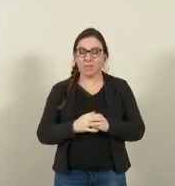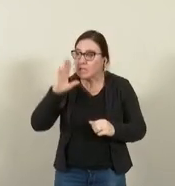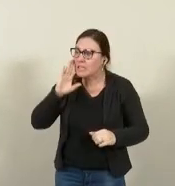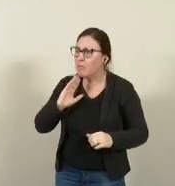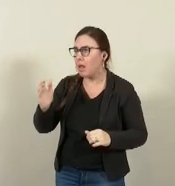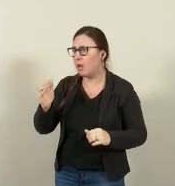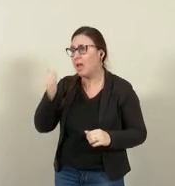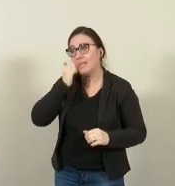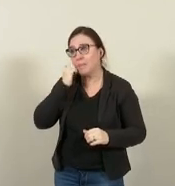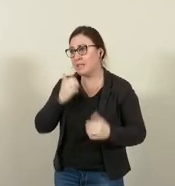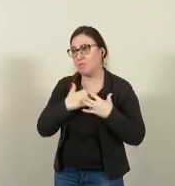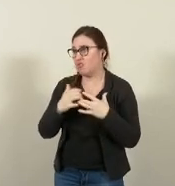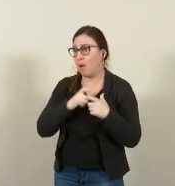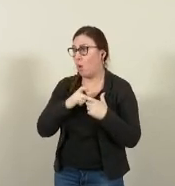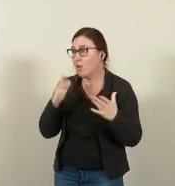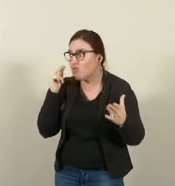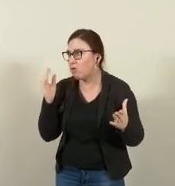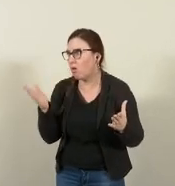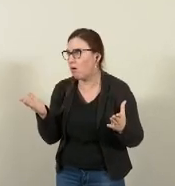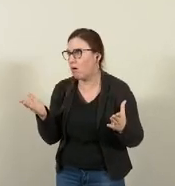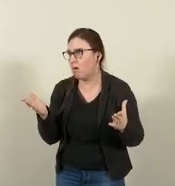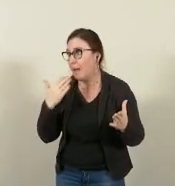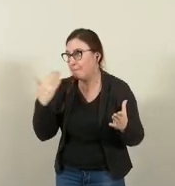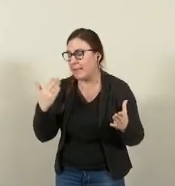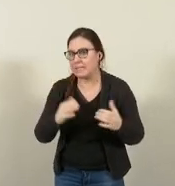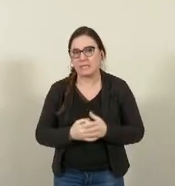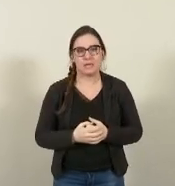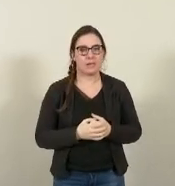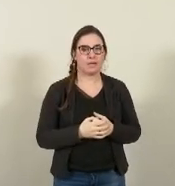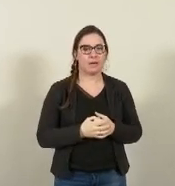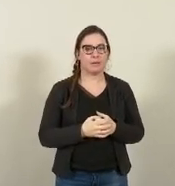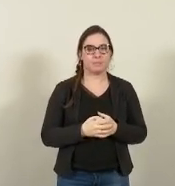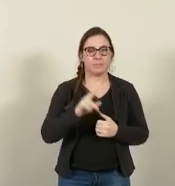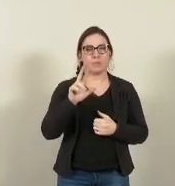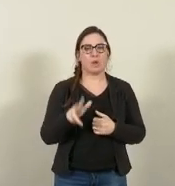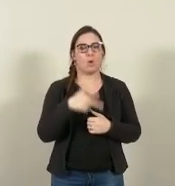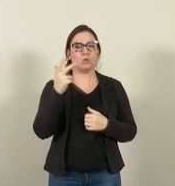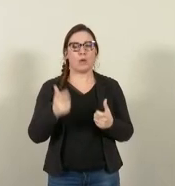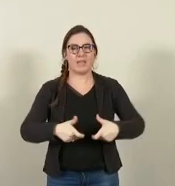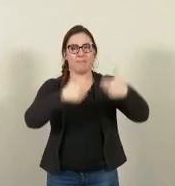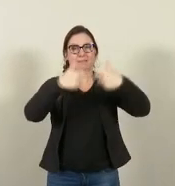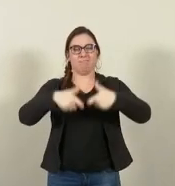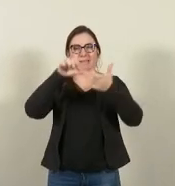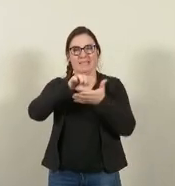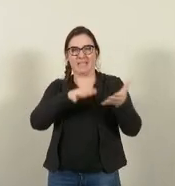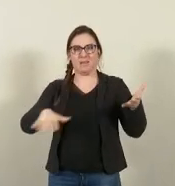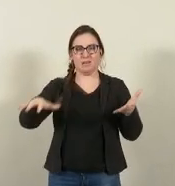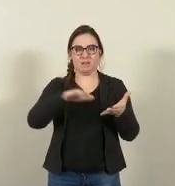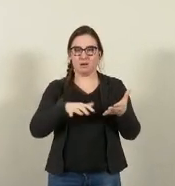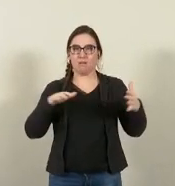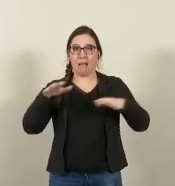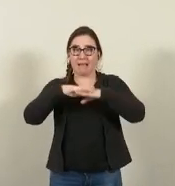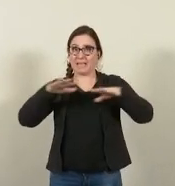c'est un petit peu pénible chersè je vous entends merci la 3è vie de la cité s'incorpore au renouvellement urbain du